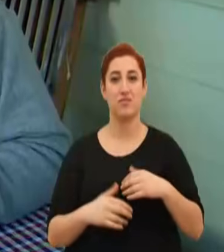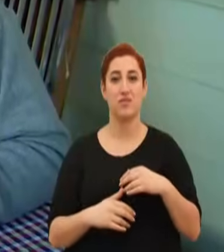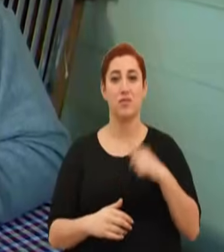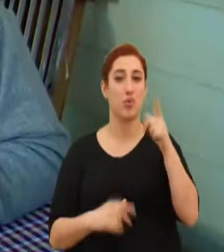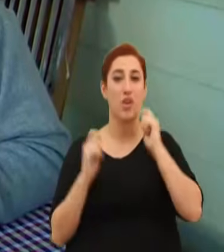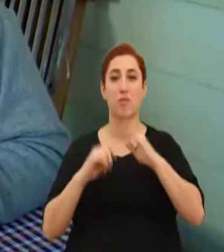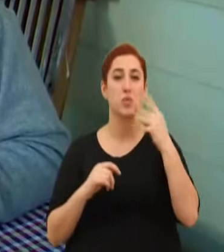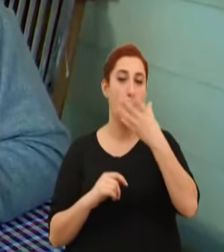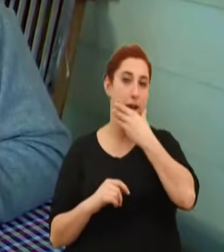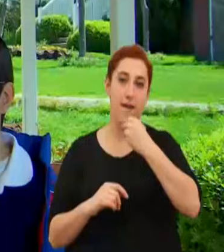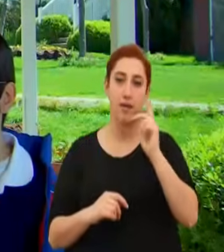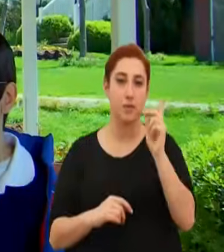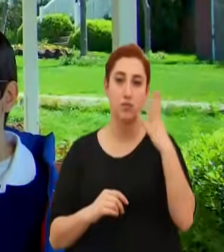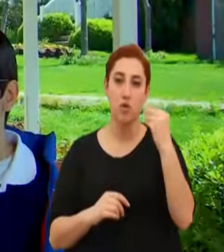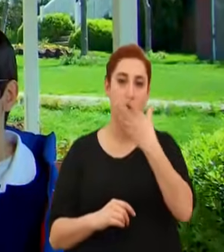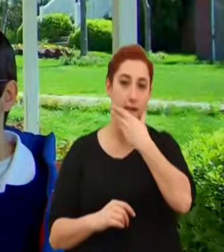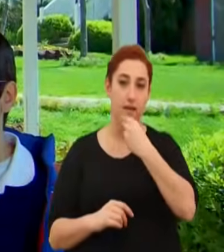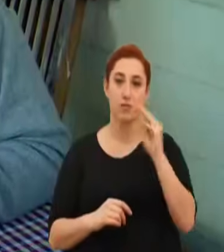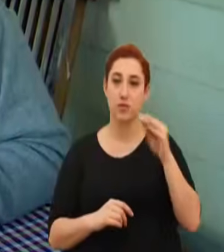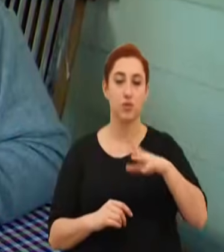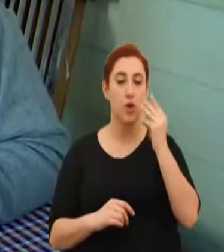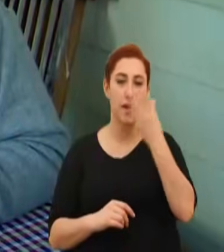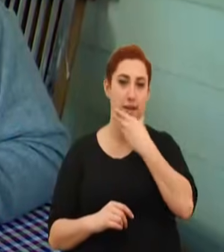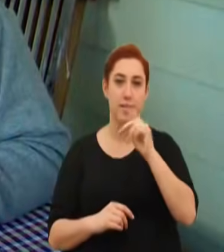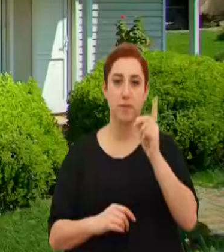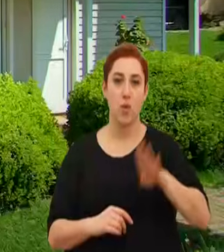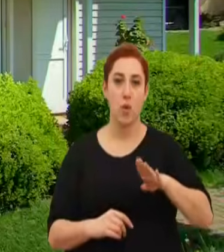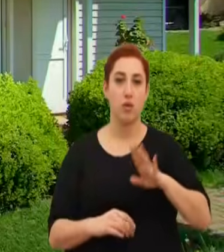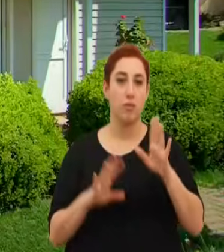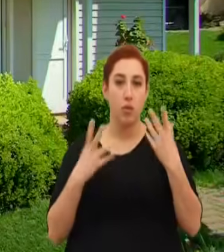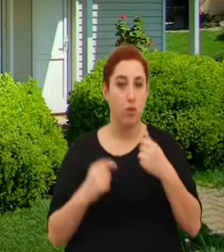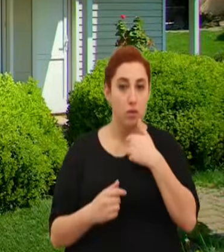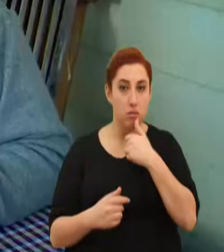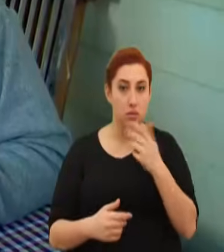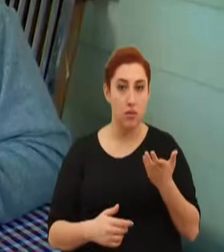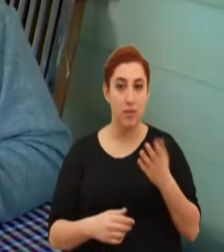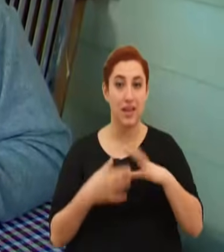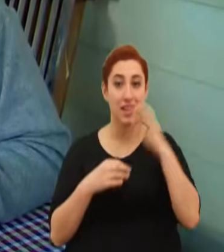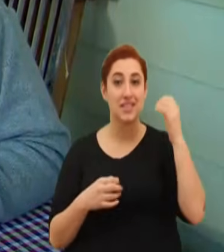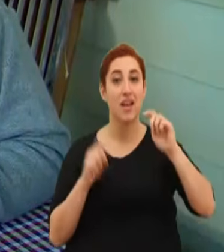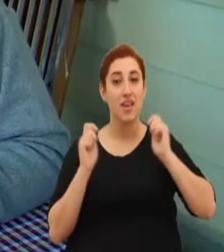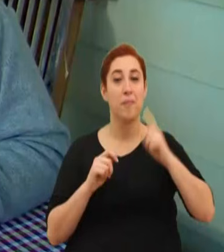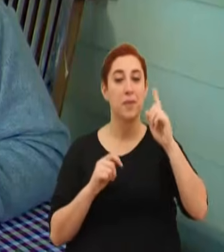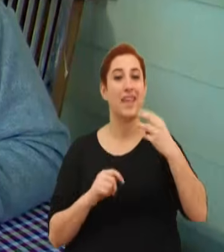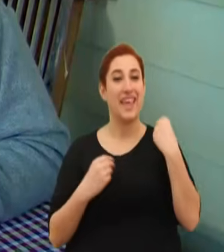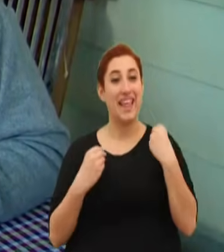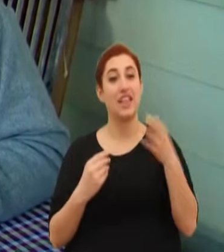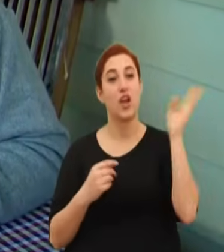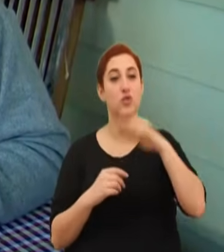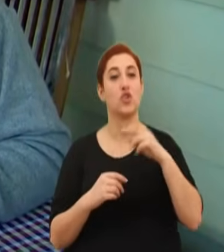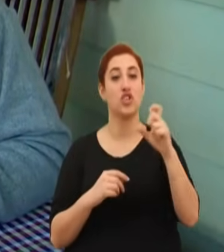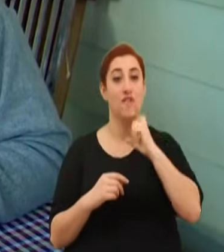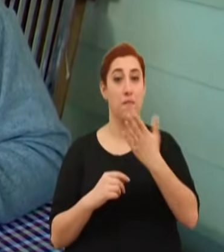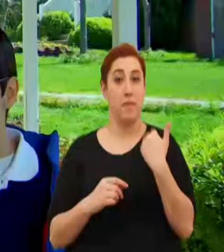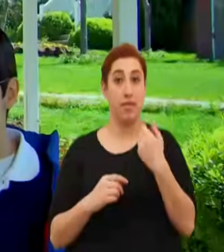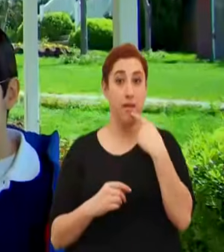Bu yaptığın çok ayıp. Çok ayıp Dünya, çok ayıp oğlum. Niye baba? İnsan yaptığı bir iyilikten sonra